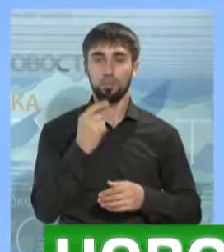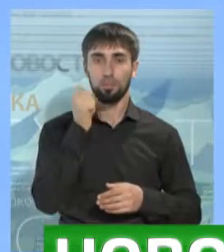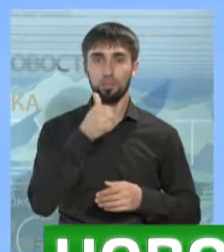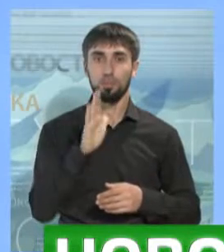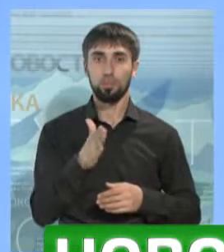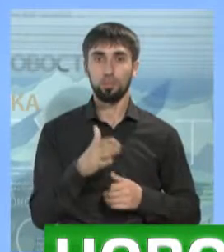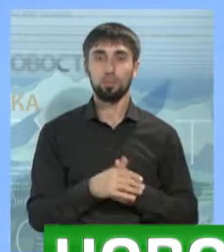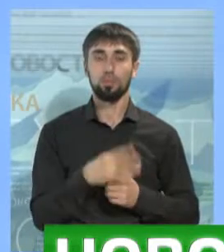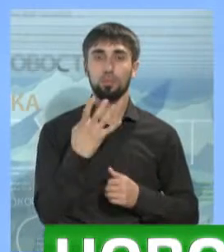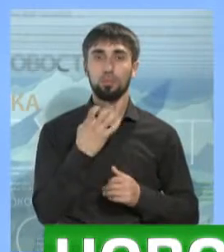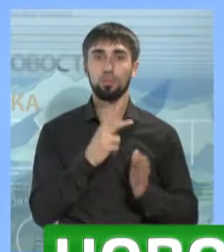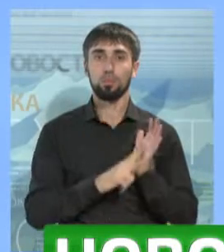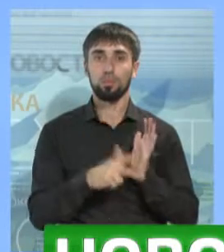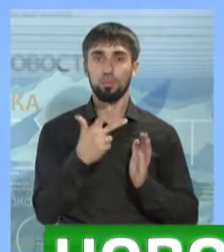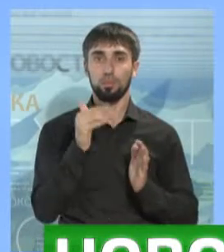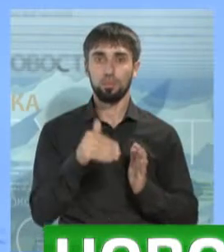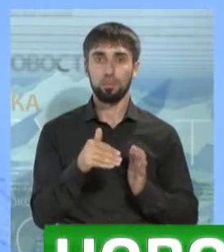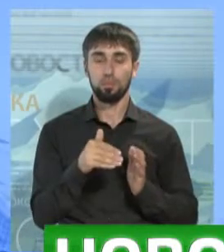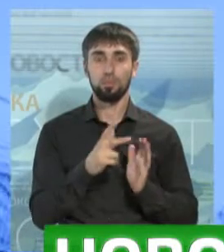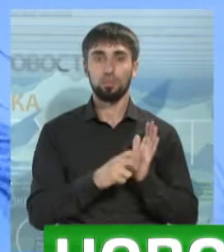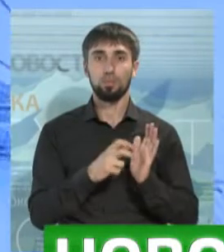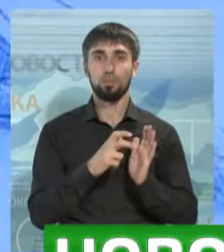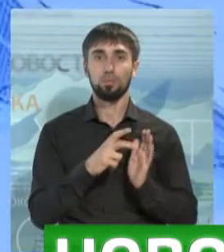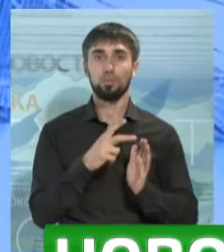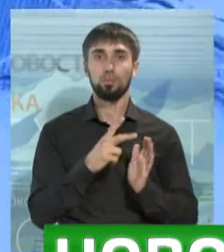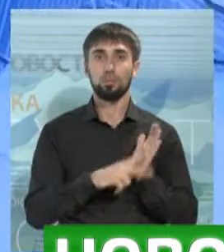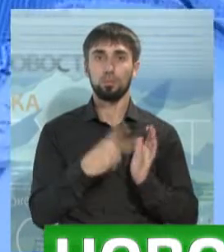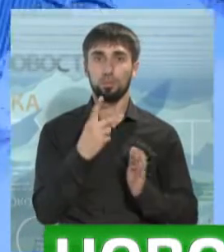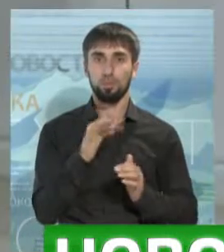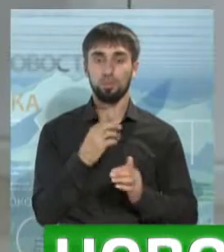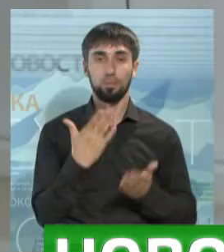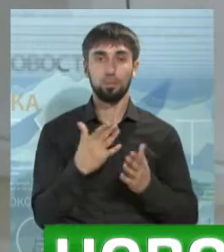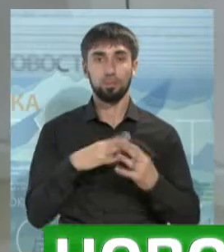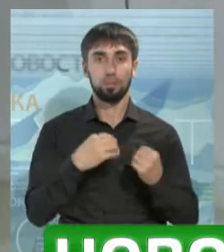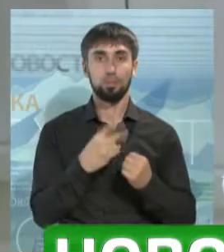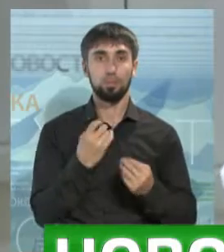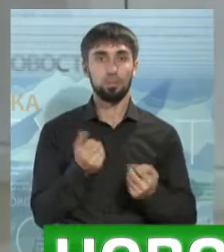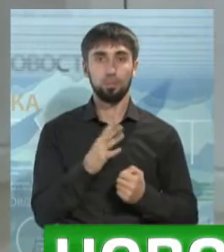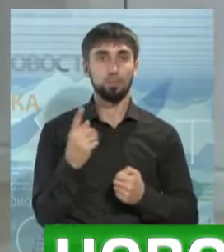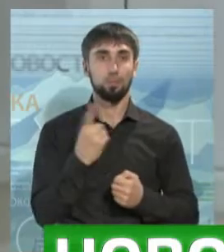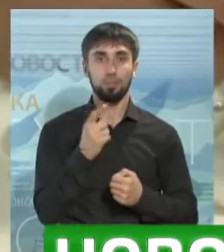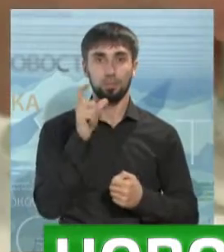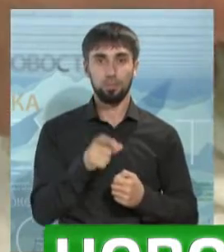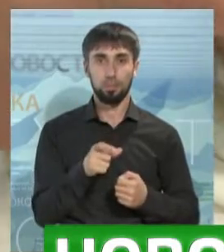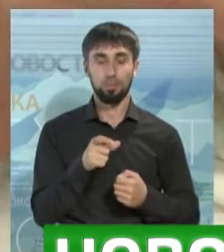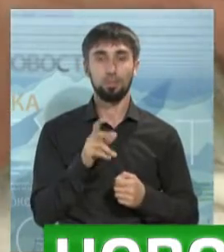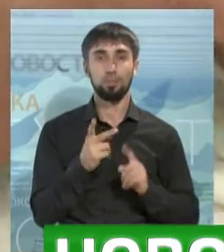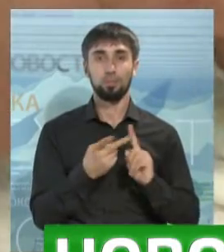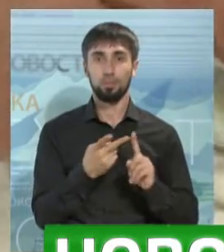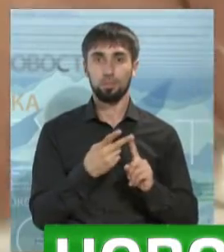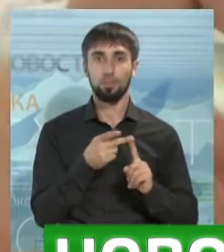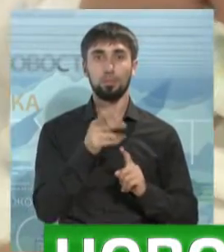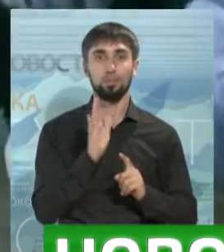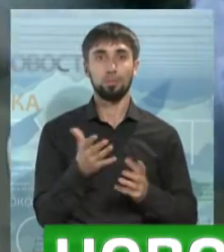составит 483 1882 рубля если семья не получала материнский капитал на первенца выплата на